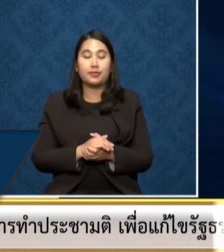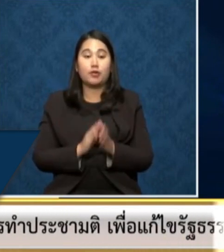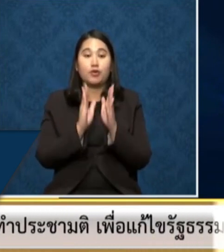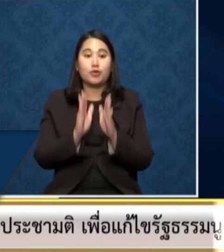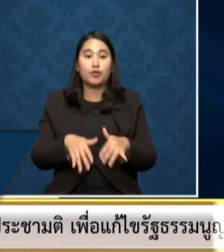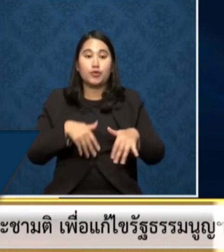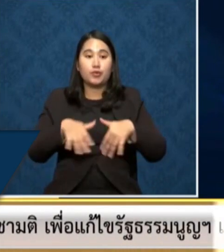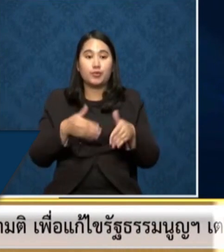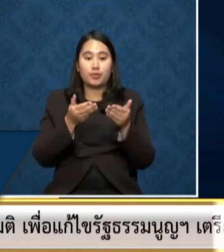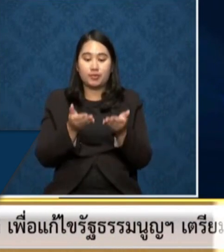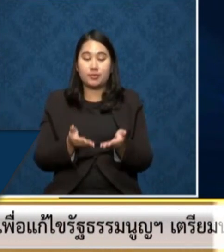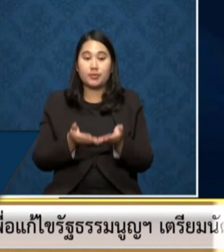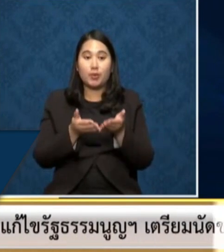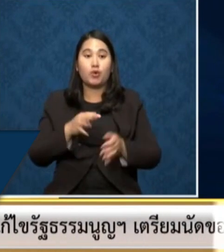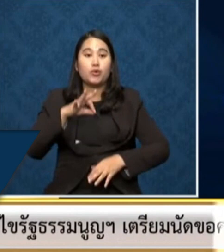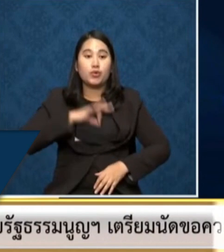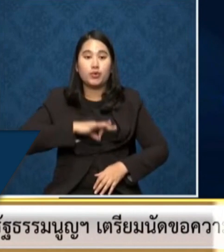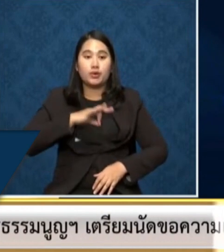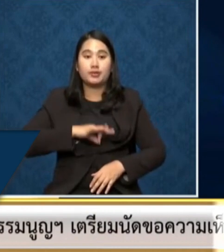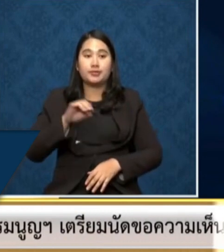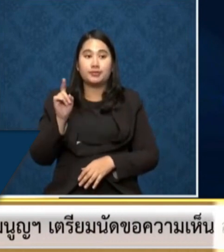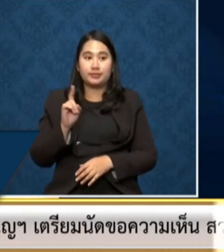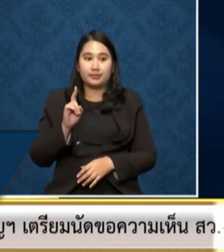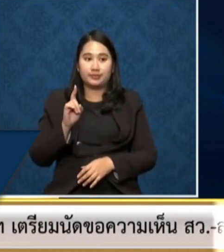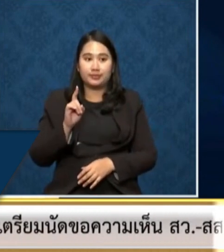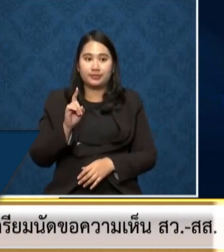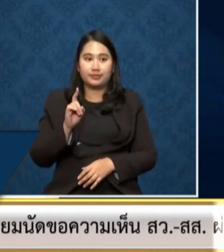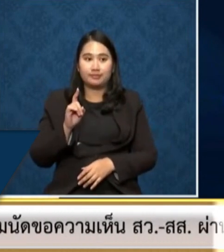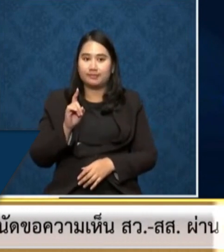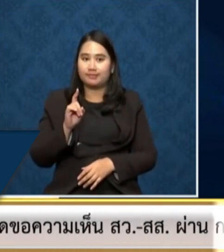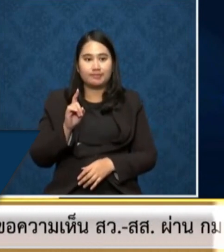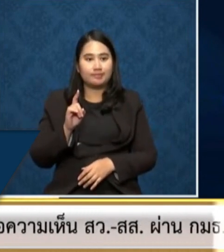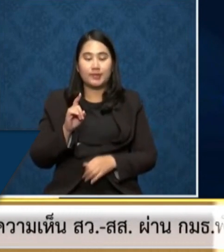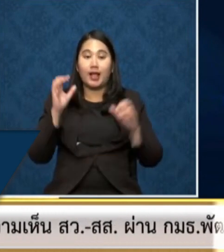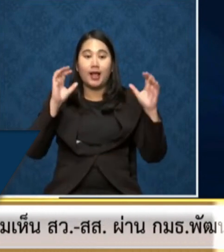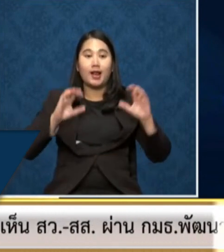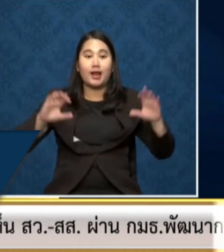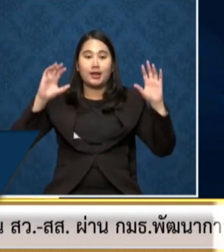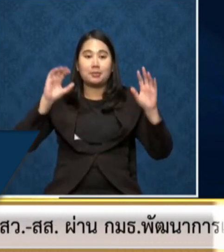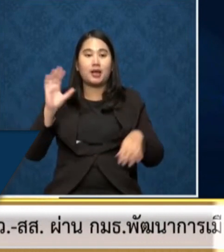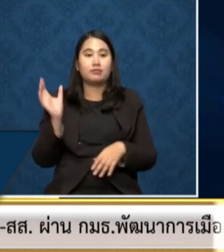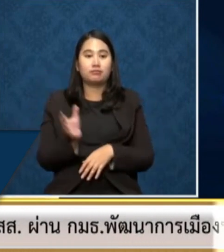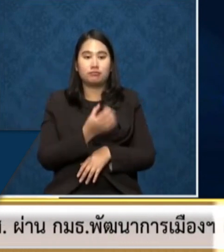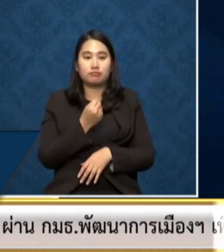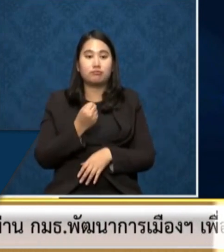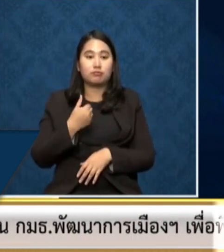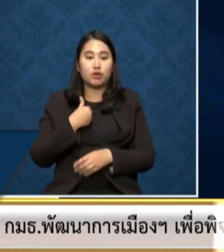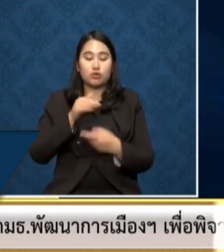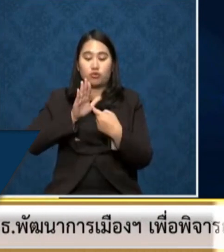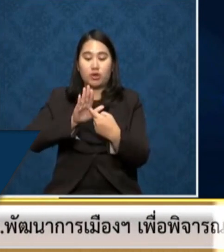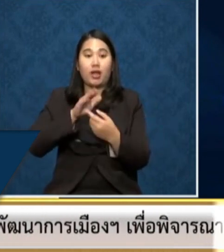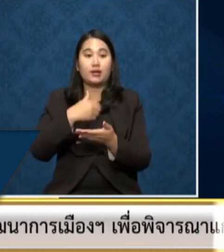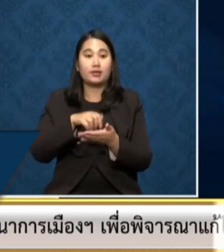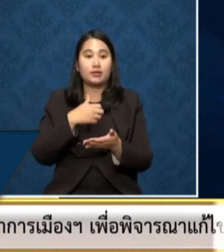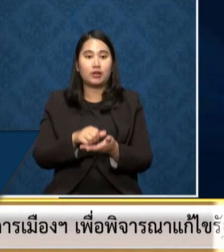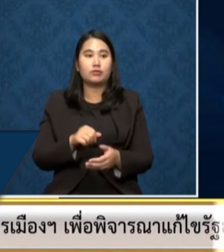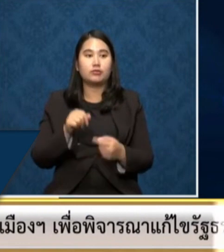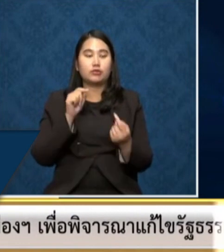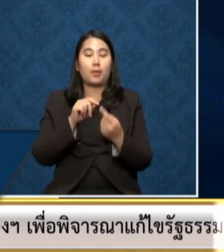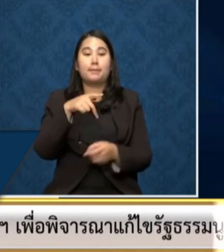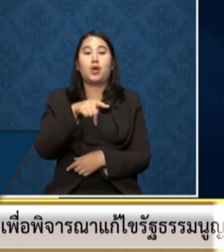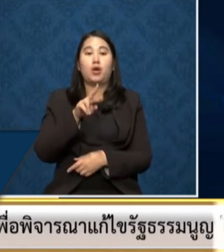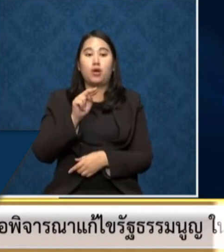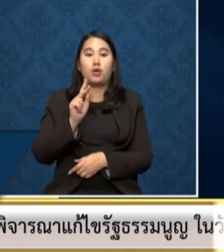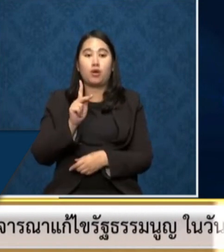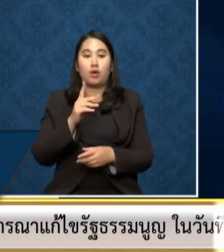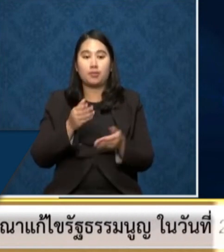ชาวประมงเกิดความรู้สึกว่าเขาถูกรัดแย่งชิงทรัพยากรยกตัวอย่างอย่างเช่นพระราชกำหนดการ